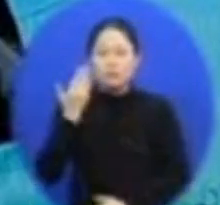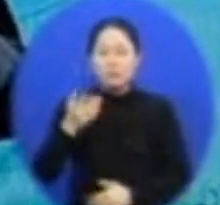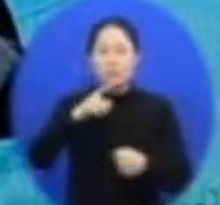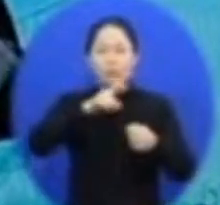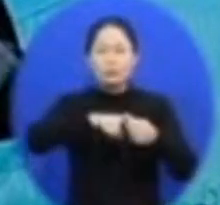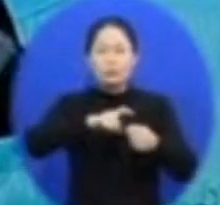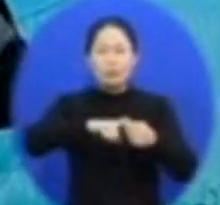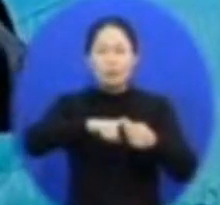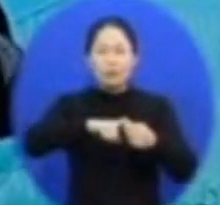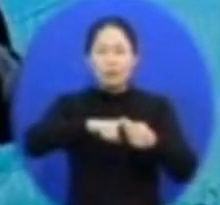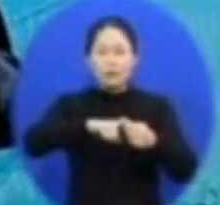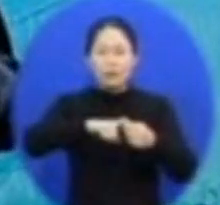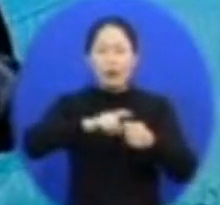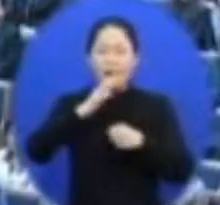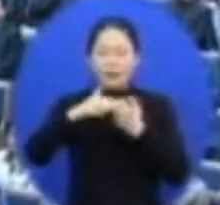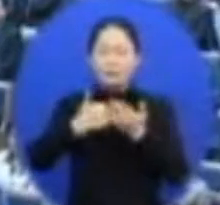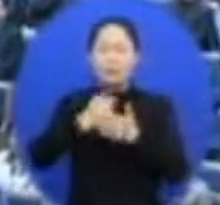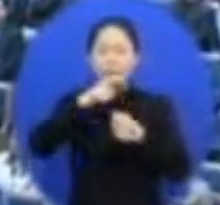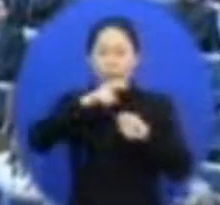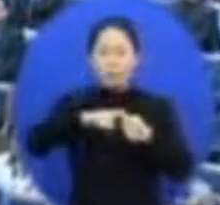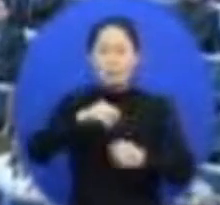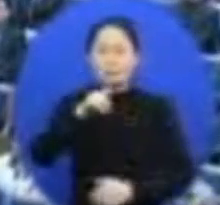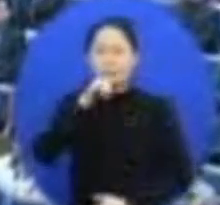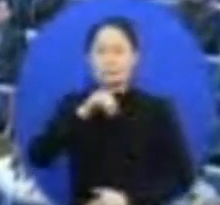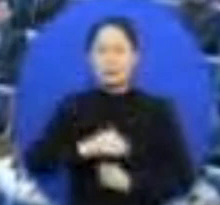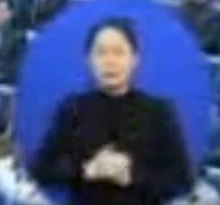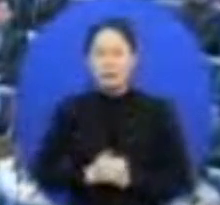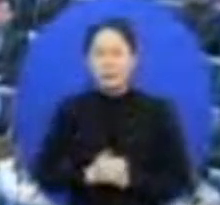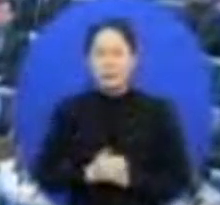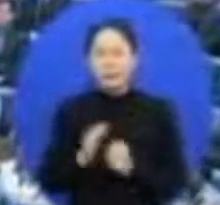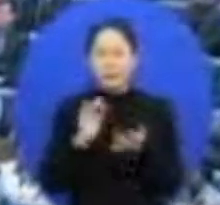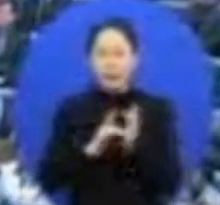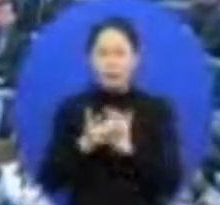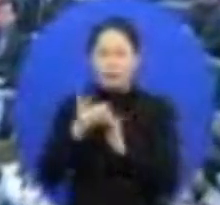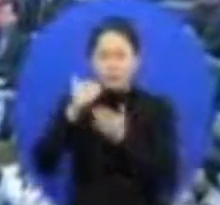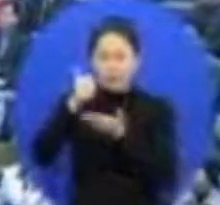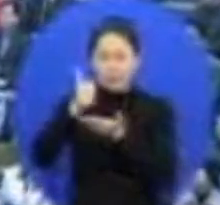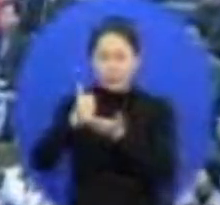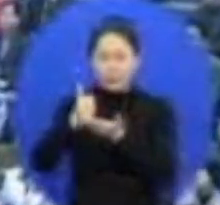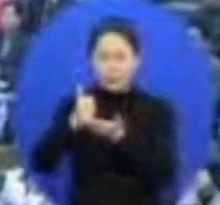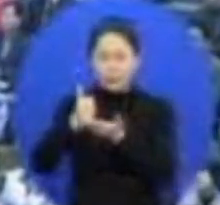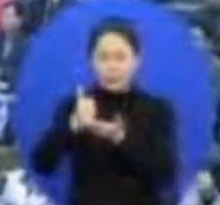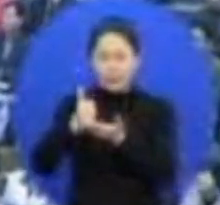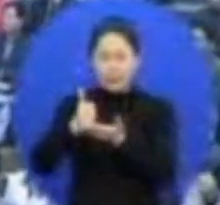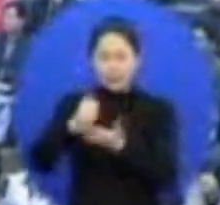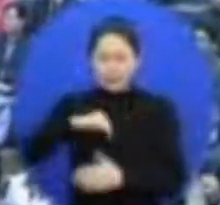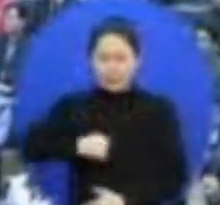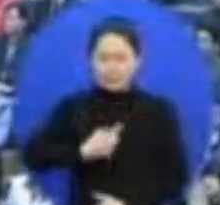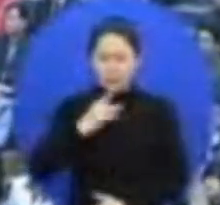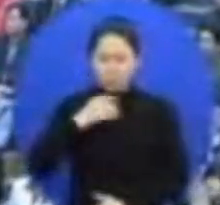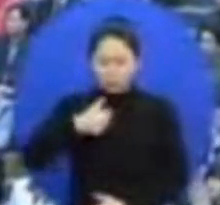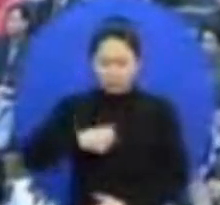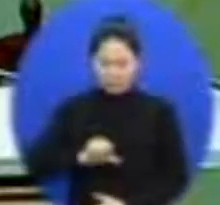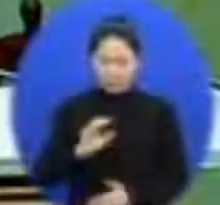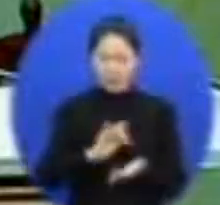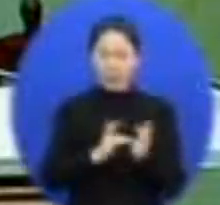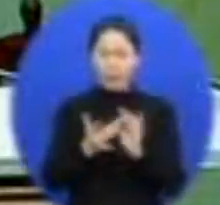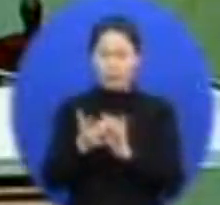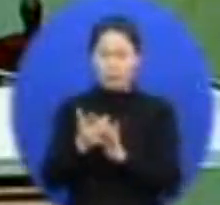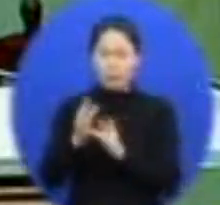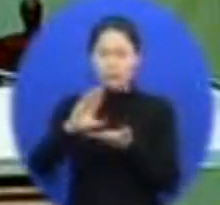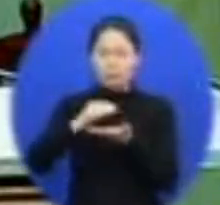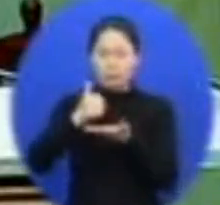하나님에게는 목적이 있으셨어요 예수님 당신의 독생자 예수님을 그 끔찍한